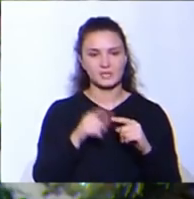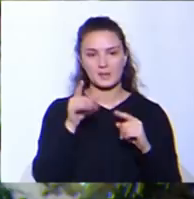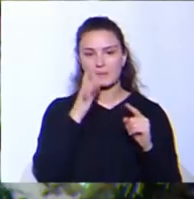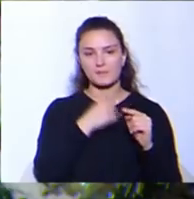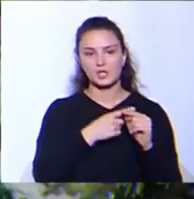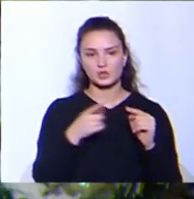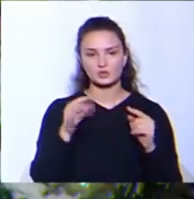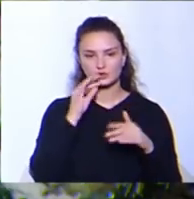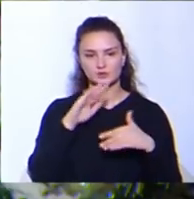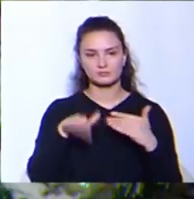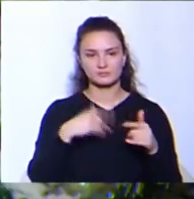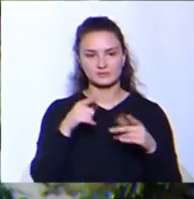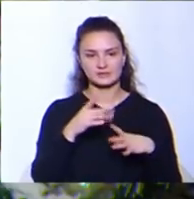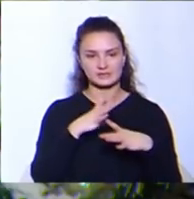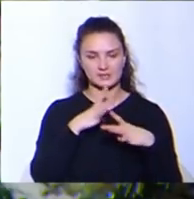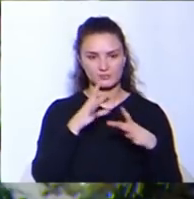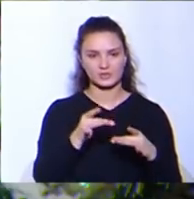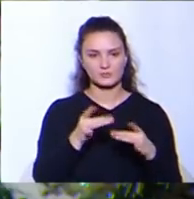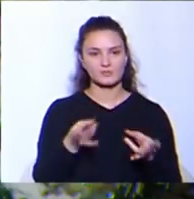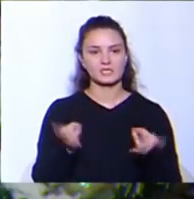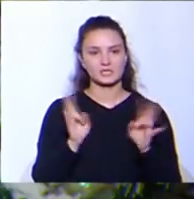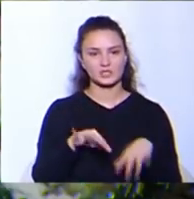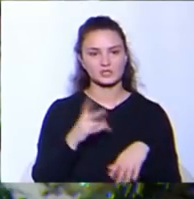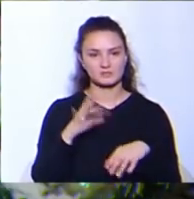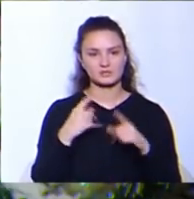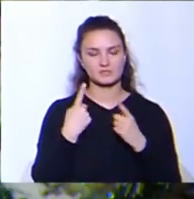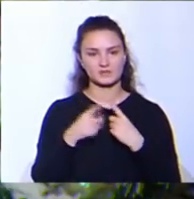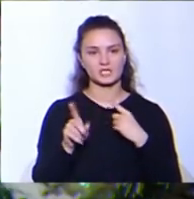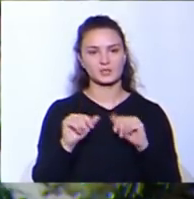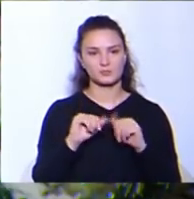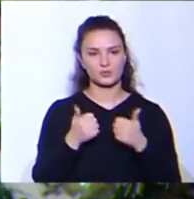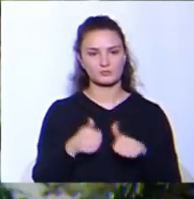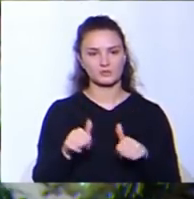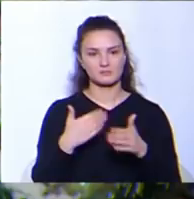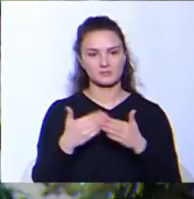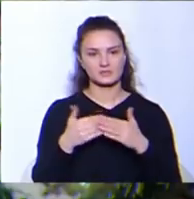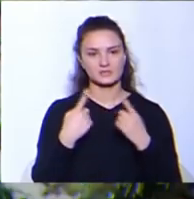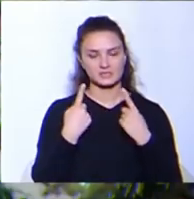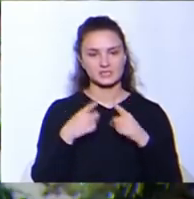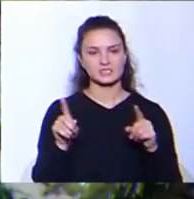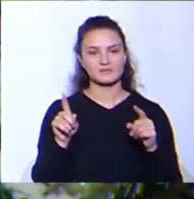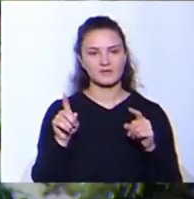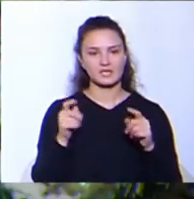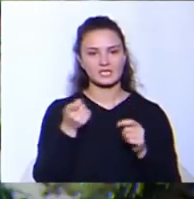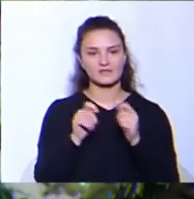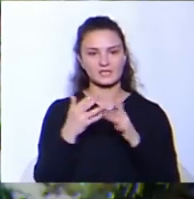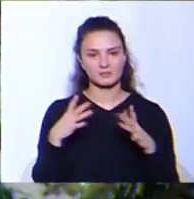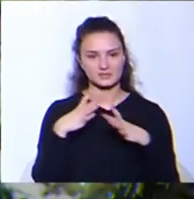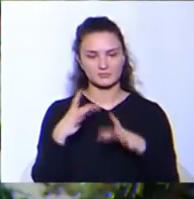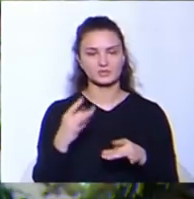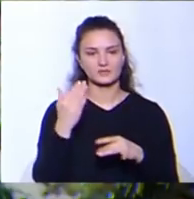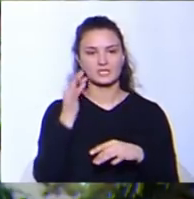პერიოდის შემდეგ დამოკიდებულება დარჩეთ, მაგრამ სხვა სახის დამოკიდებულება, ანუ სხვა ნივთიერებაზე დამოკიდებულნი აღმოჩნდა.